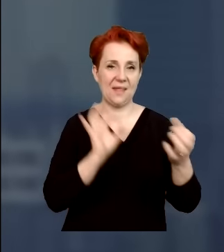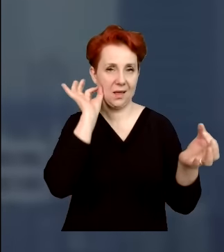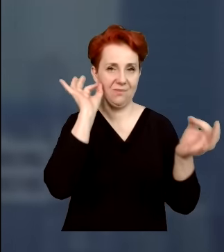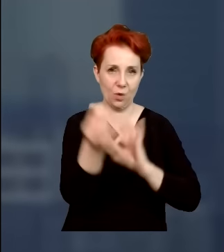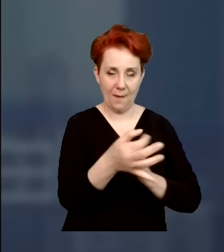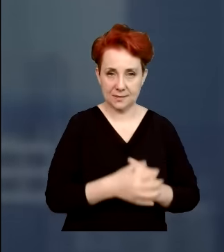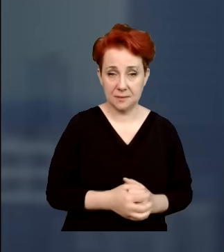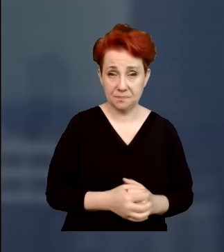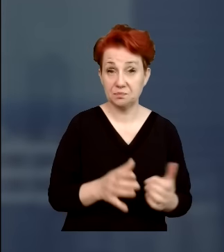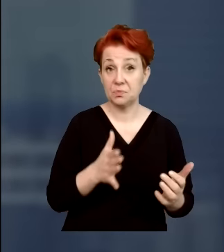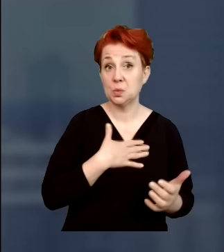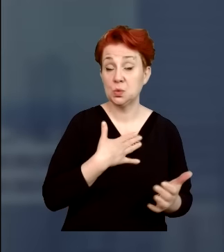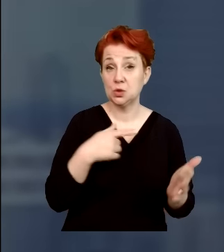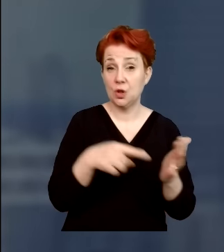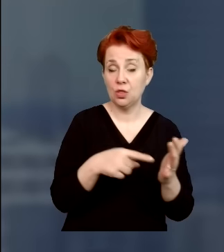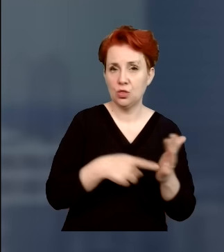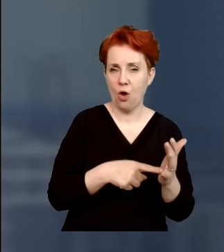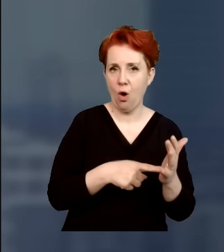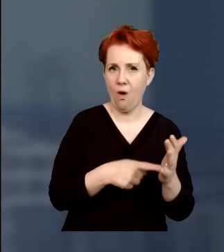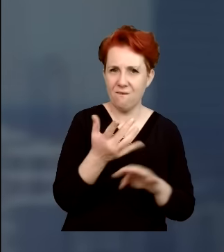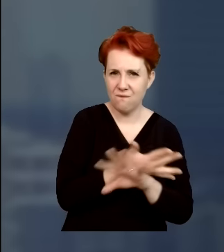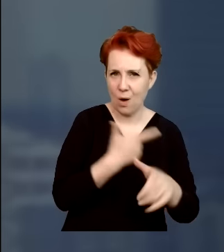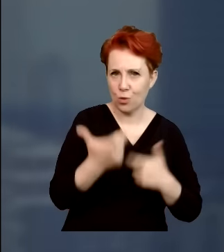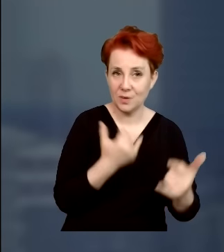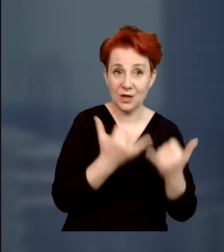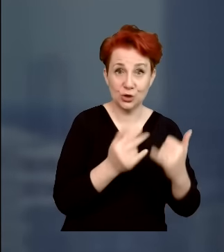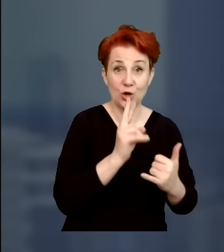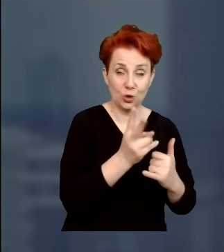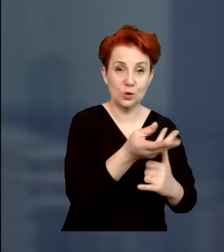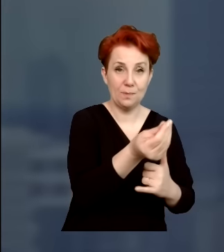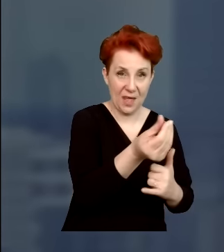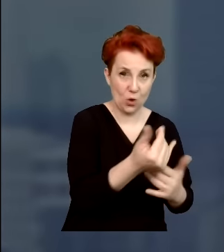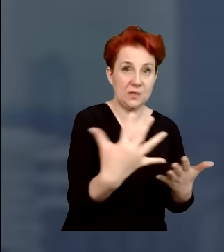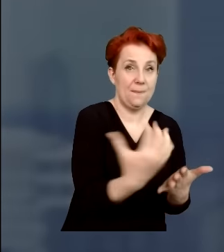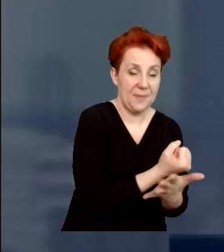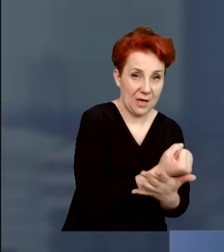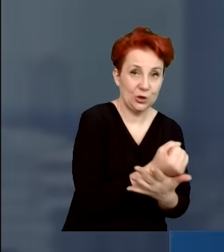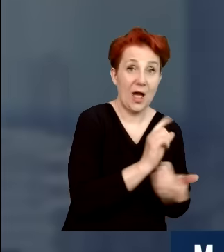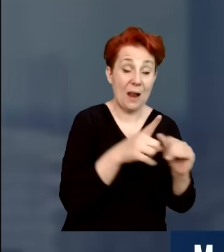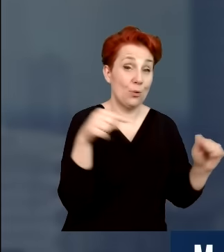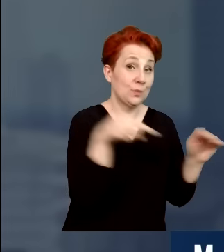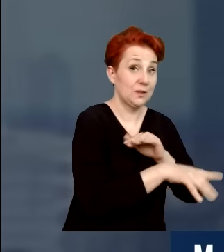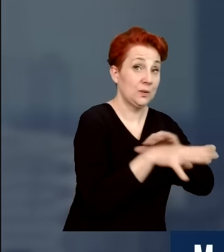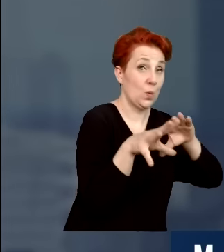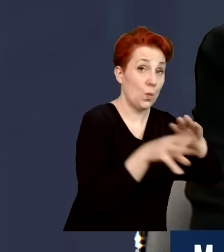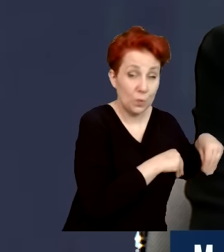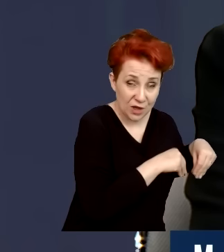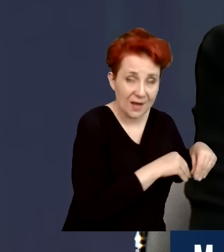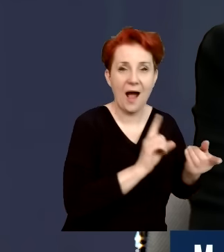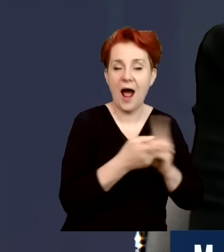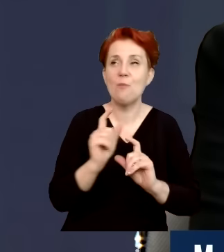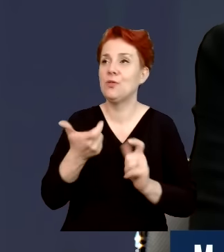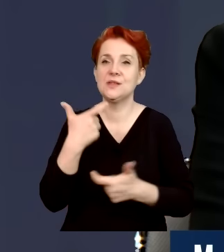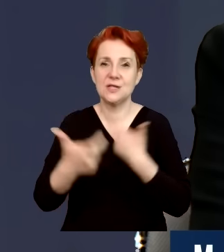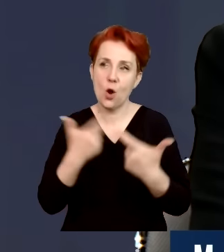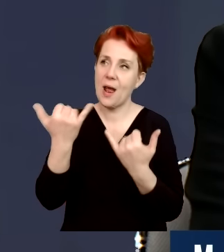że przekręt to jest wtedy, kiedy ktoś bierze pieniądze i albo z nimi znika, albo nic z nimi nie robi, tylko je trzyma, albo wydatkuje na inne